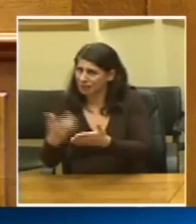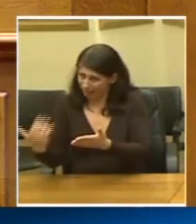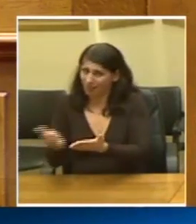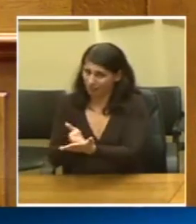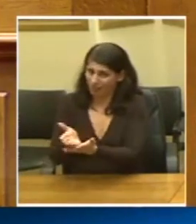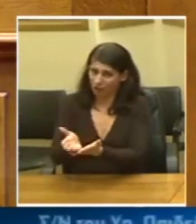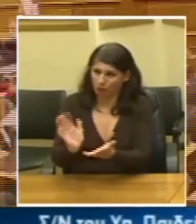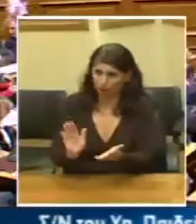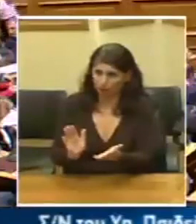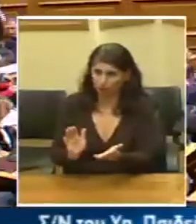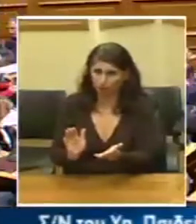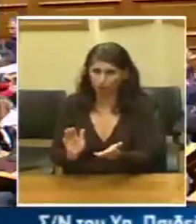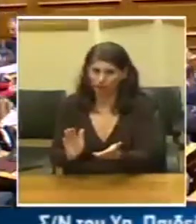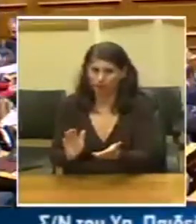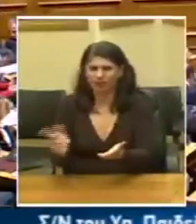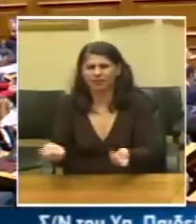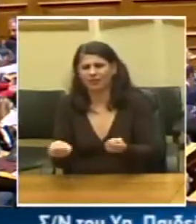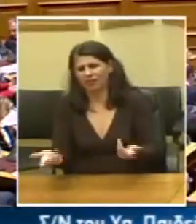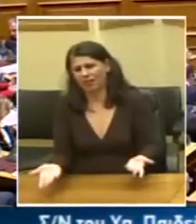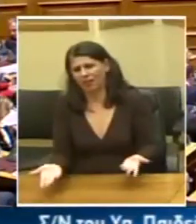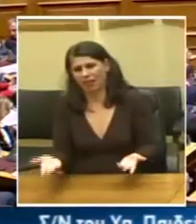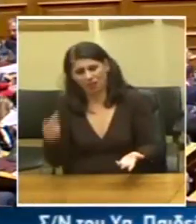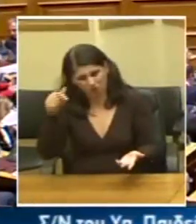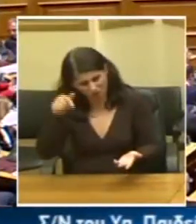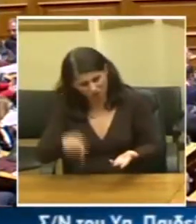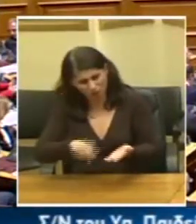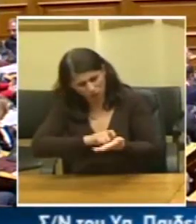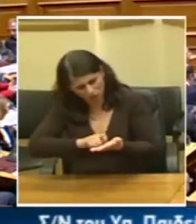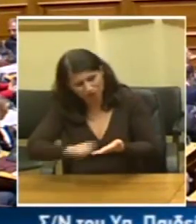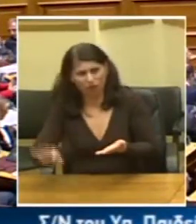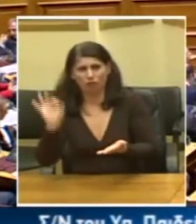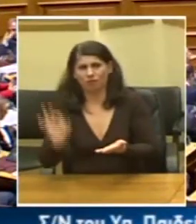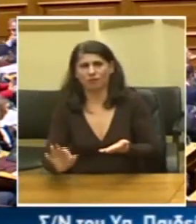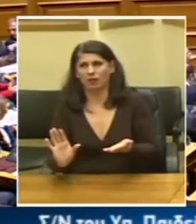δίκιο. Μα τι να κάνω, από αυτό το σημείωσα.